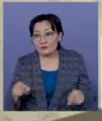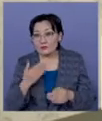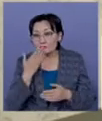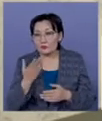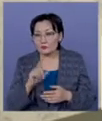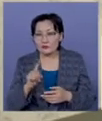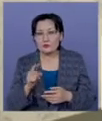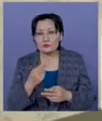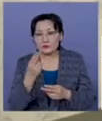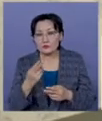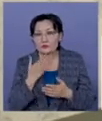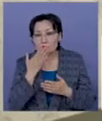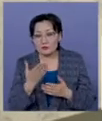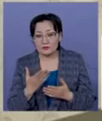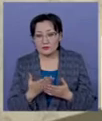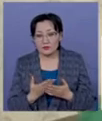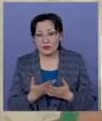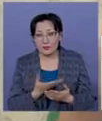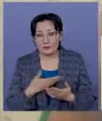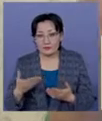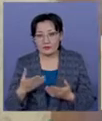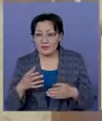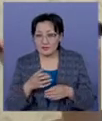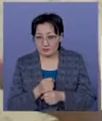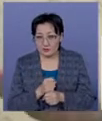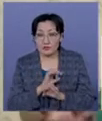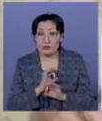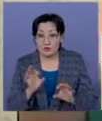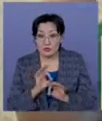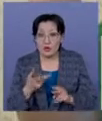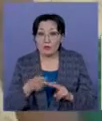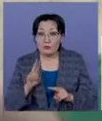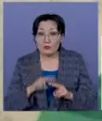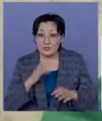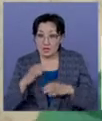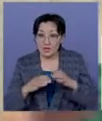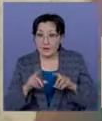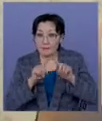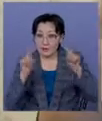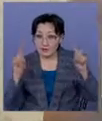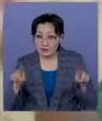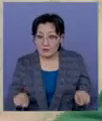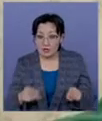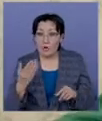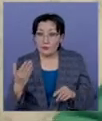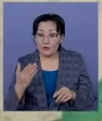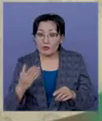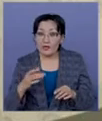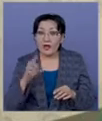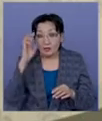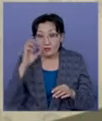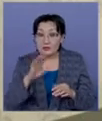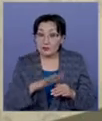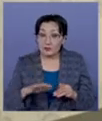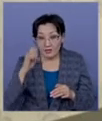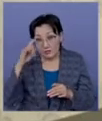не сурет деп? Сосын біз қысқаша түсіндіріп бердік. Бұл осылай әлем картасы, бұнда осылай материктер орналасқан, Қазақстан